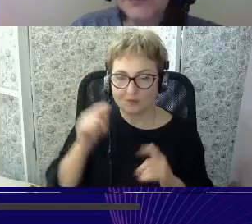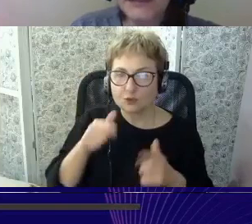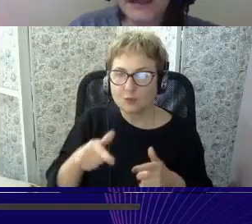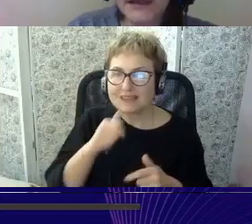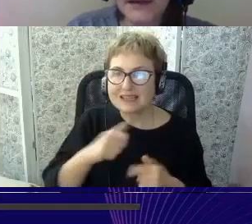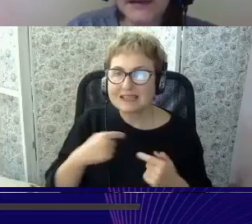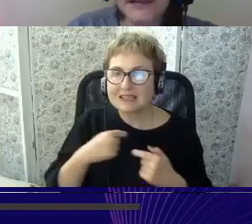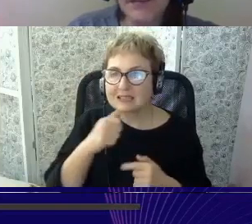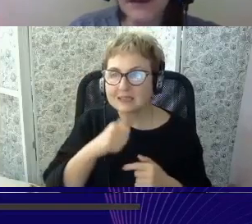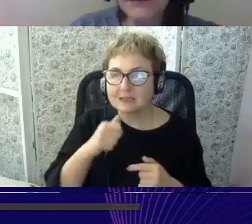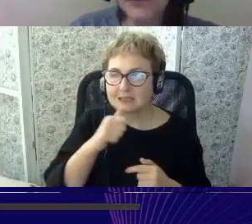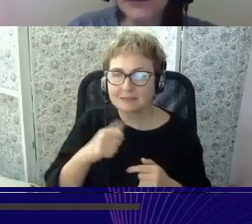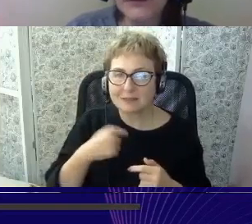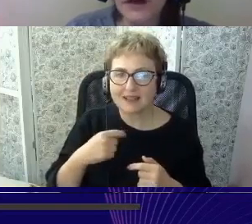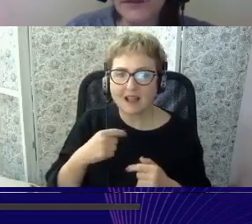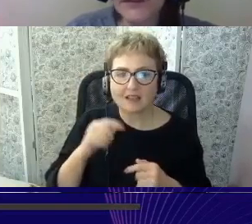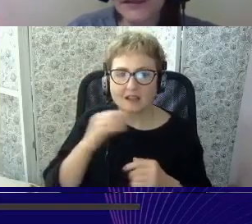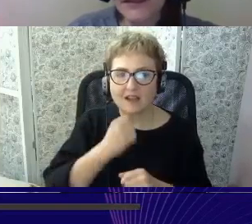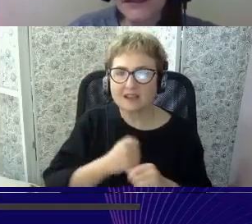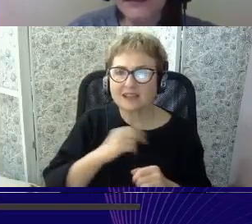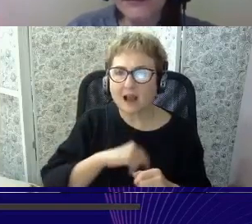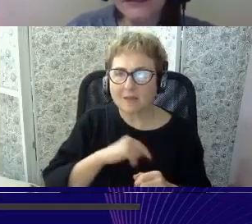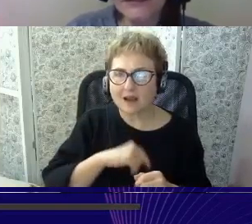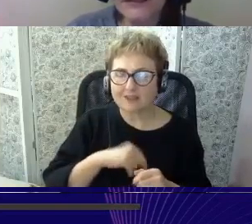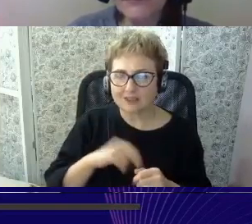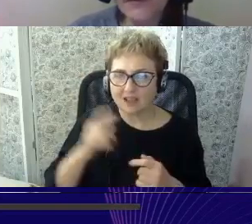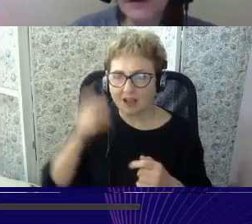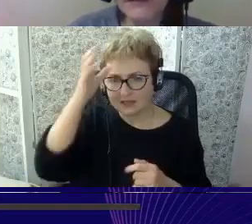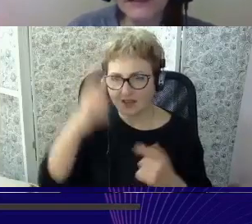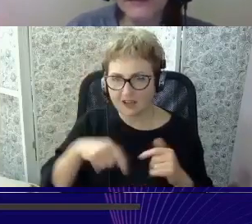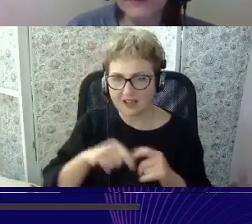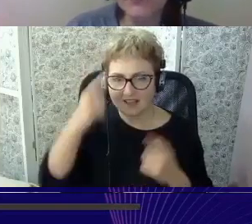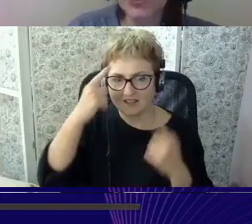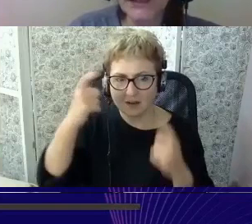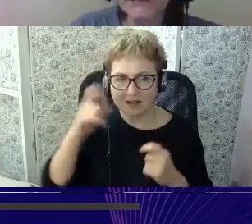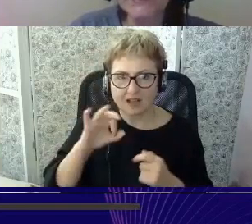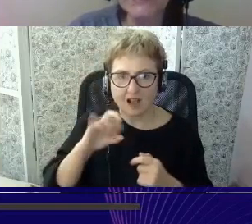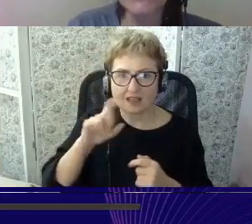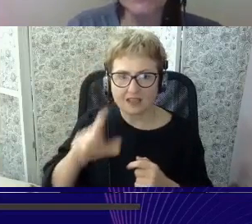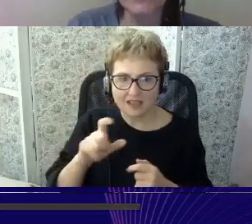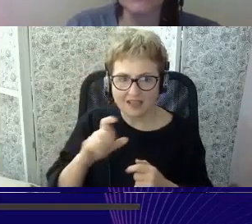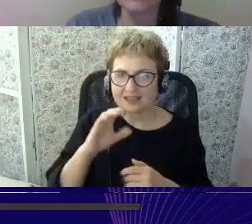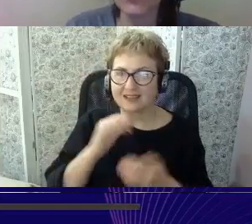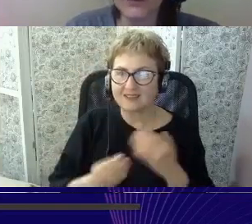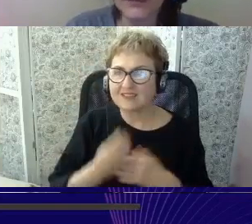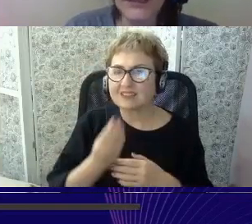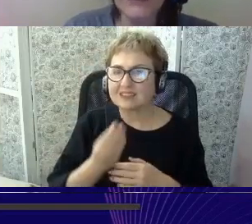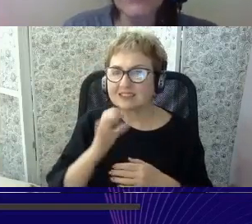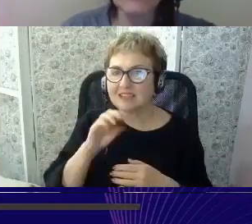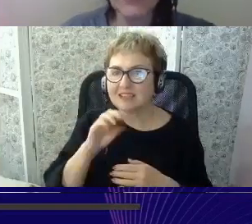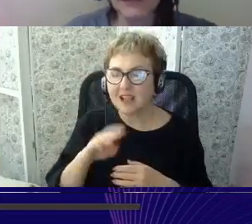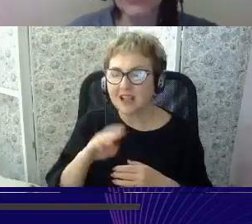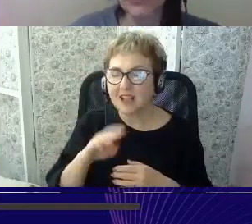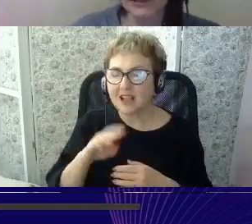Вступительные испытания разрабатываются образовательной организацией, информация о них размещается на сайте вуза,